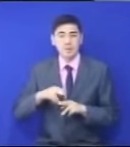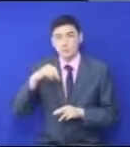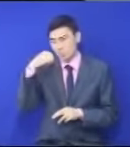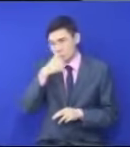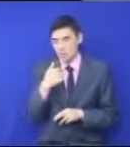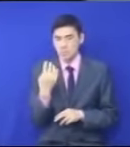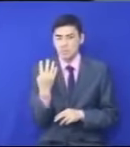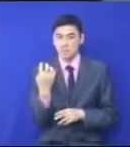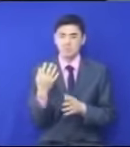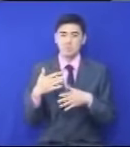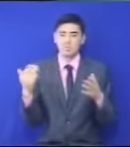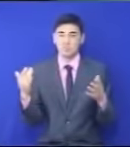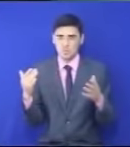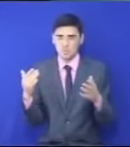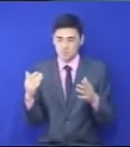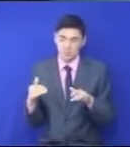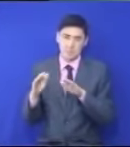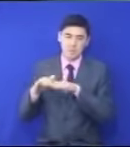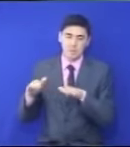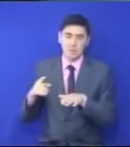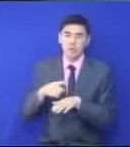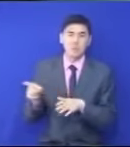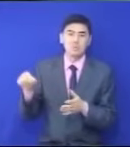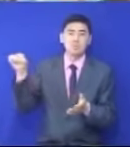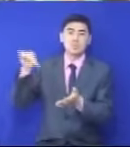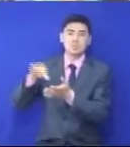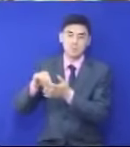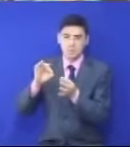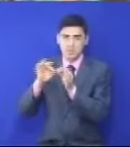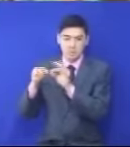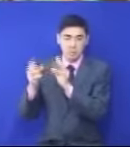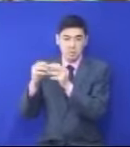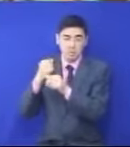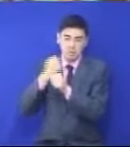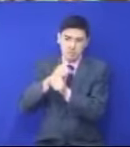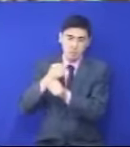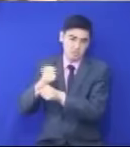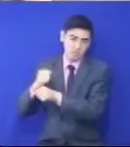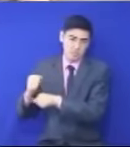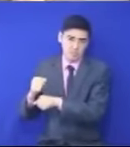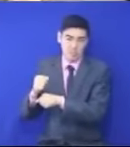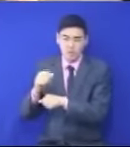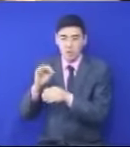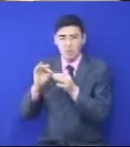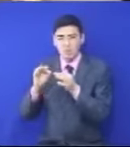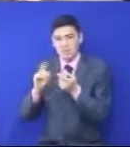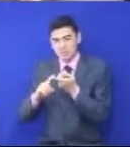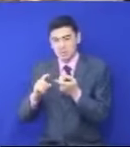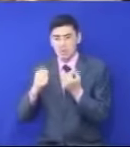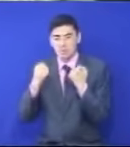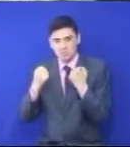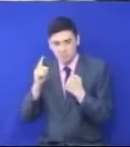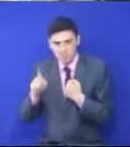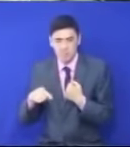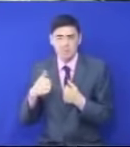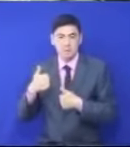свыше 400 учащихся школ города принимали участие и стали победителями различных конкурсов, предметных олимпиад и спортивных